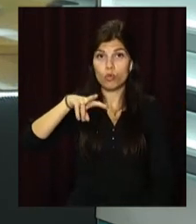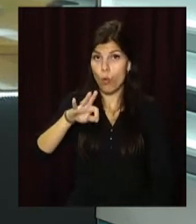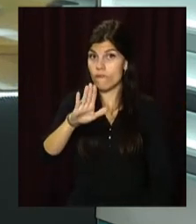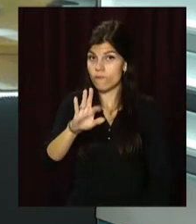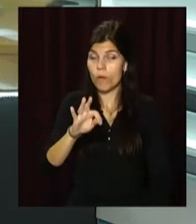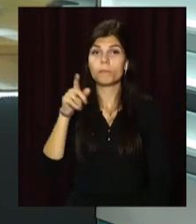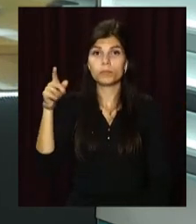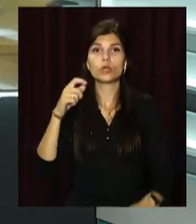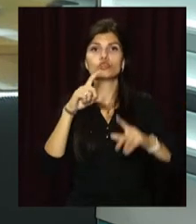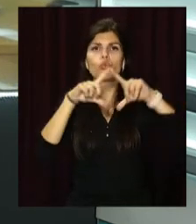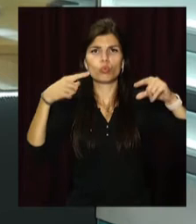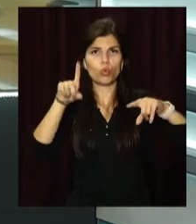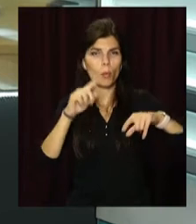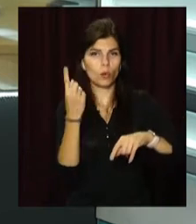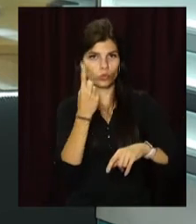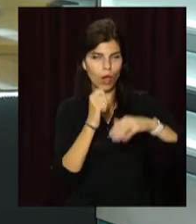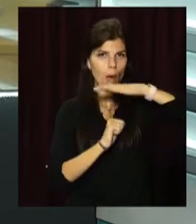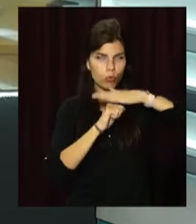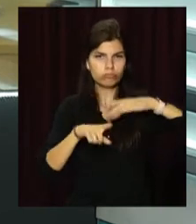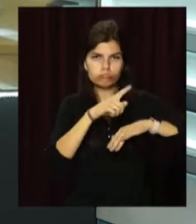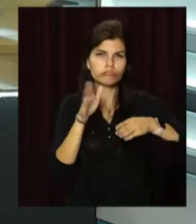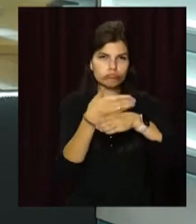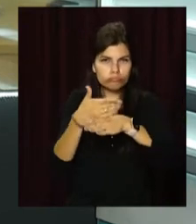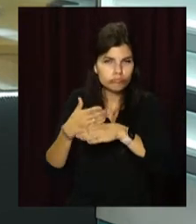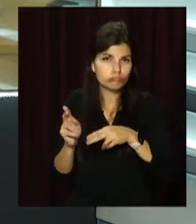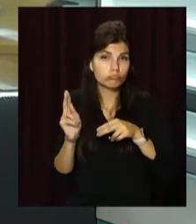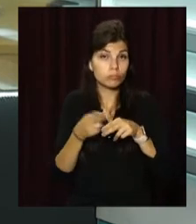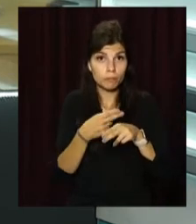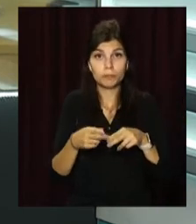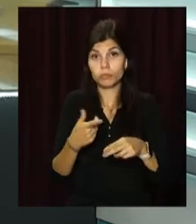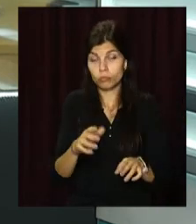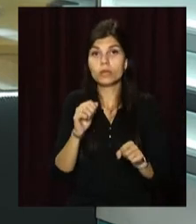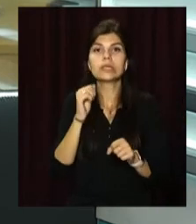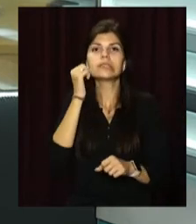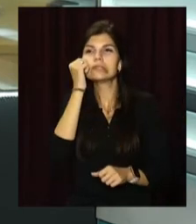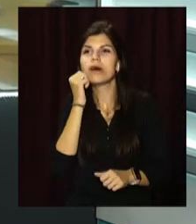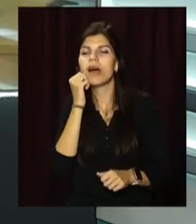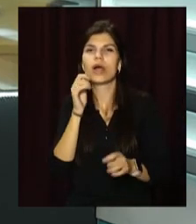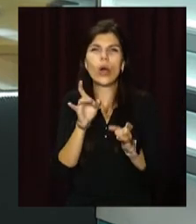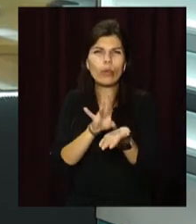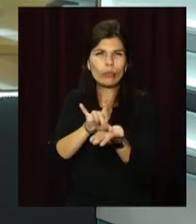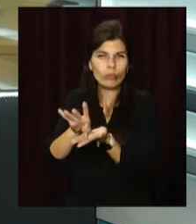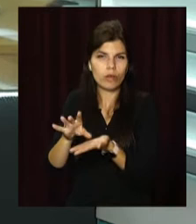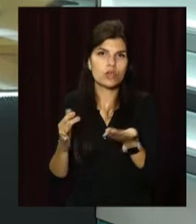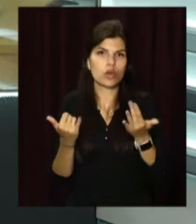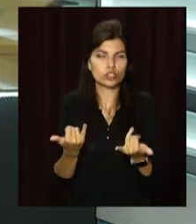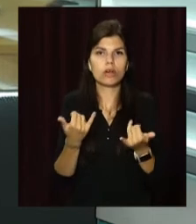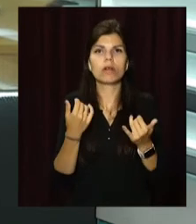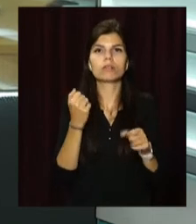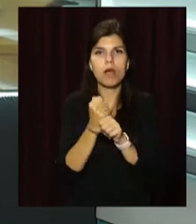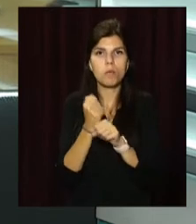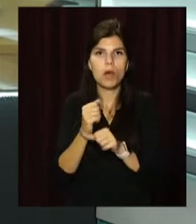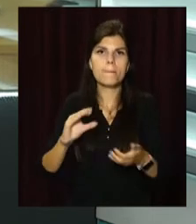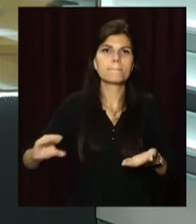опорної школи номер 1. Будівельники вже розчистили територію і демонтували старі конструкції. Зараз виконують бетонні